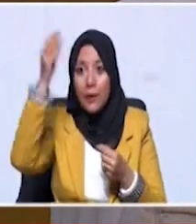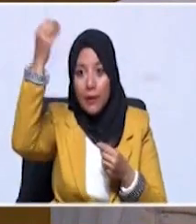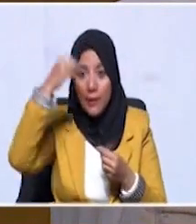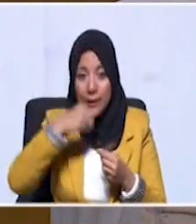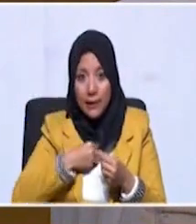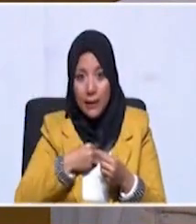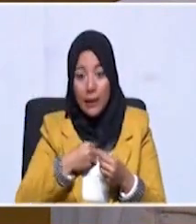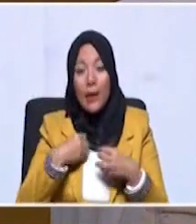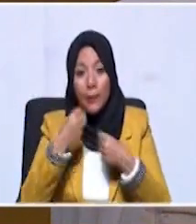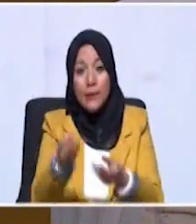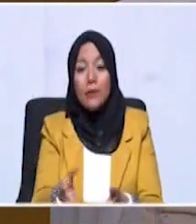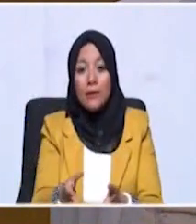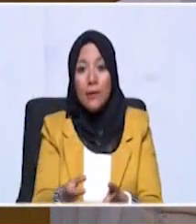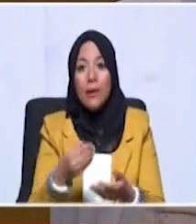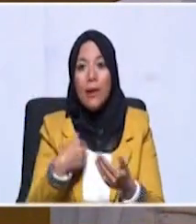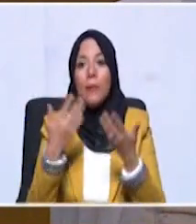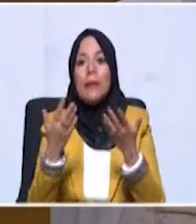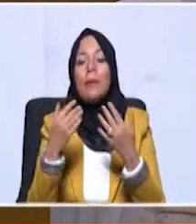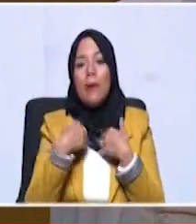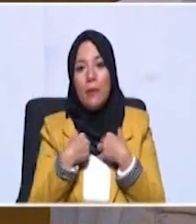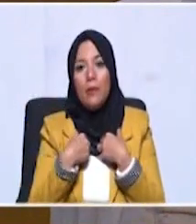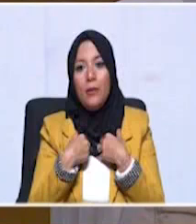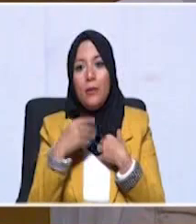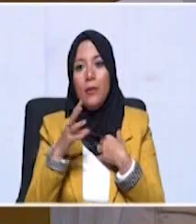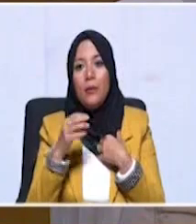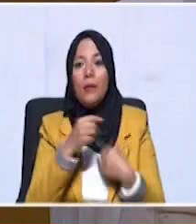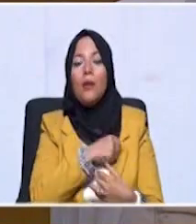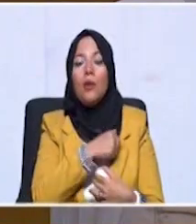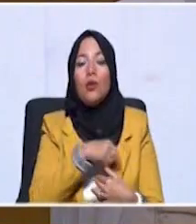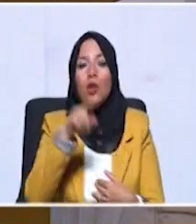العمل، عشان ربنا يستجيب لي أنا بستجيب لله، حضور قلبي مع الله أثناء الدعاء.